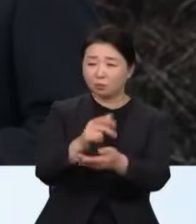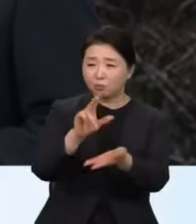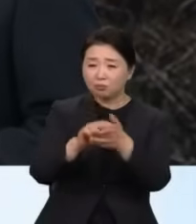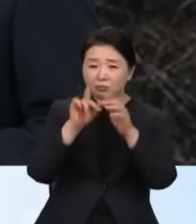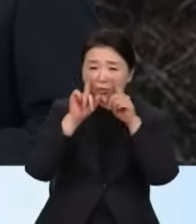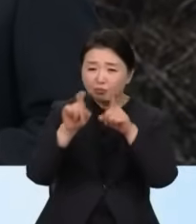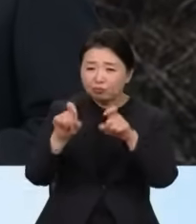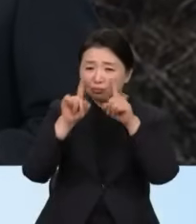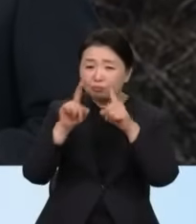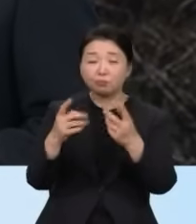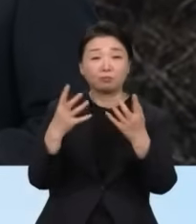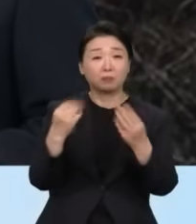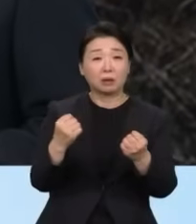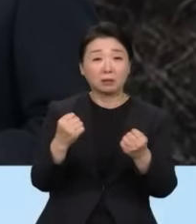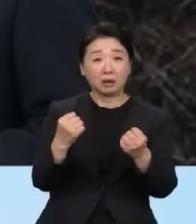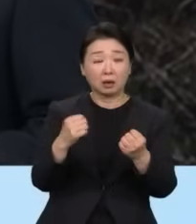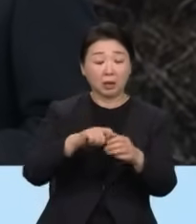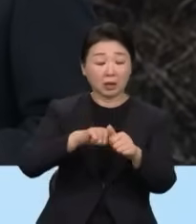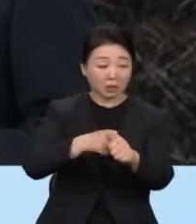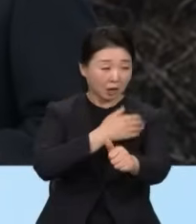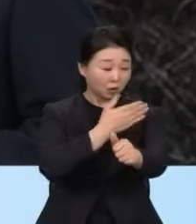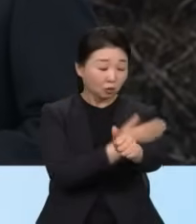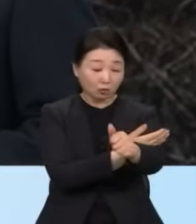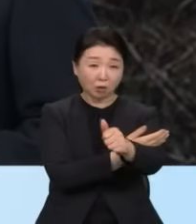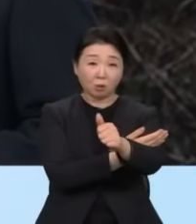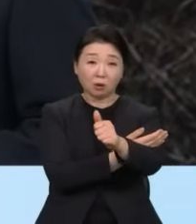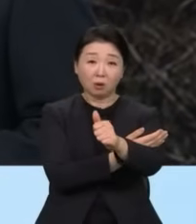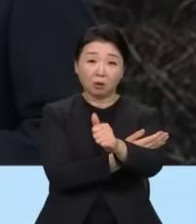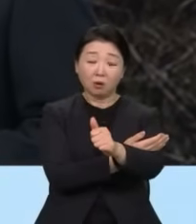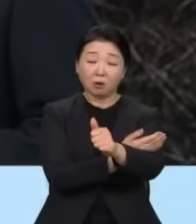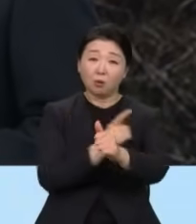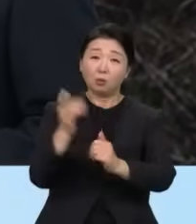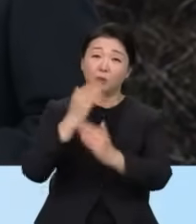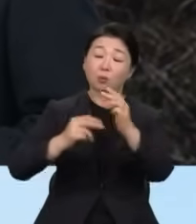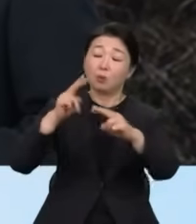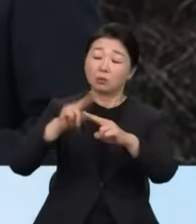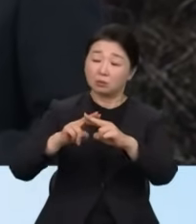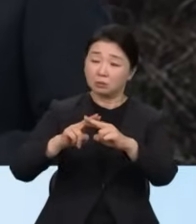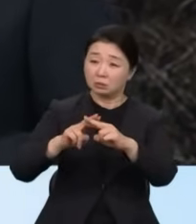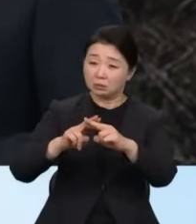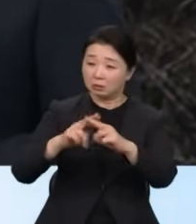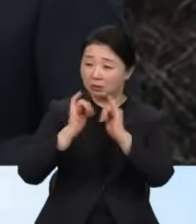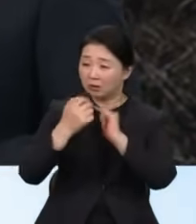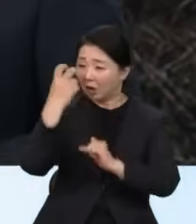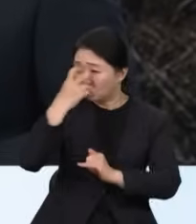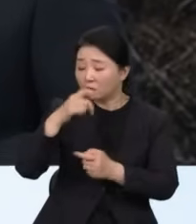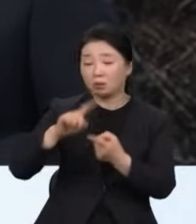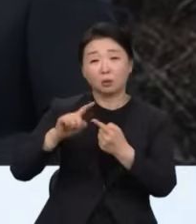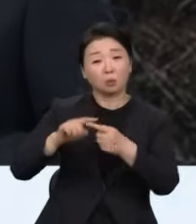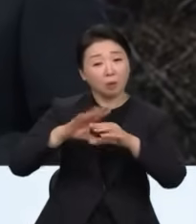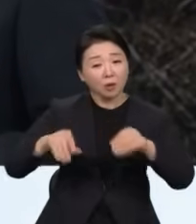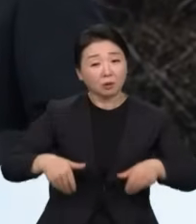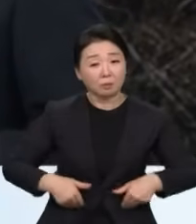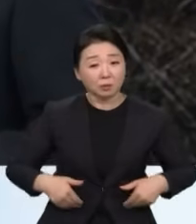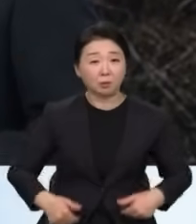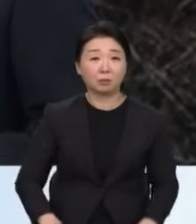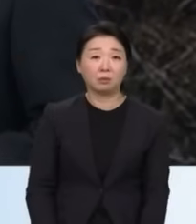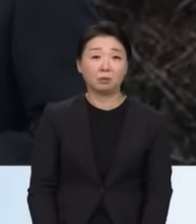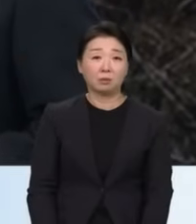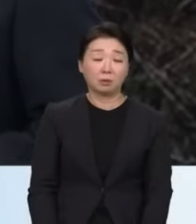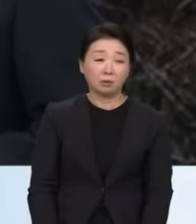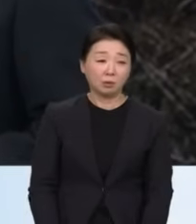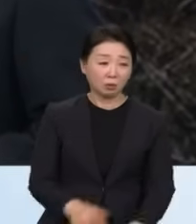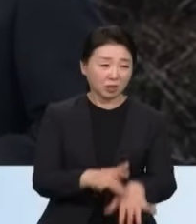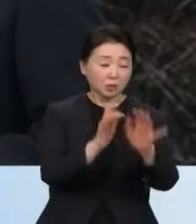사실 강제 수사권을 갖고 있는 공수처 수사로 풀어야 할 부분 아닌가요? 맞습니다. 가장 중요한 건 우리 실종자를